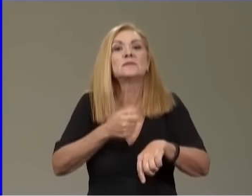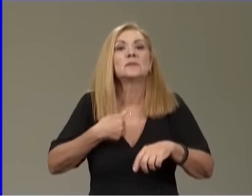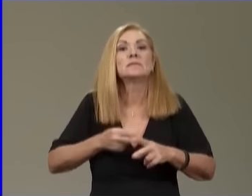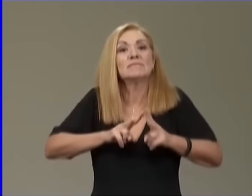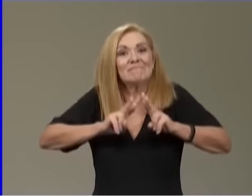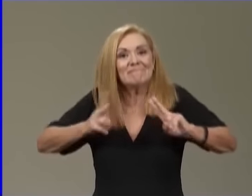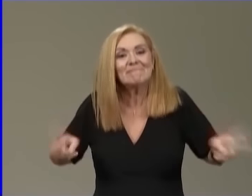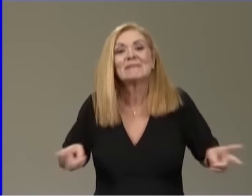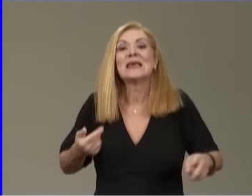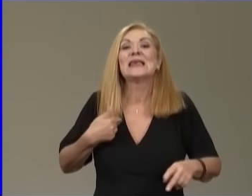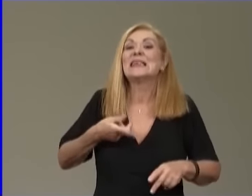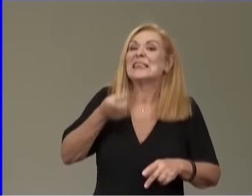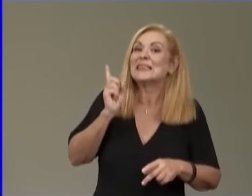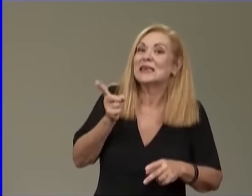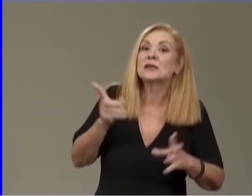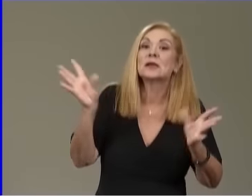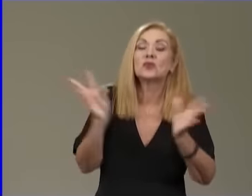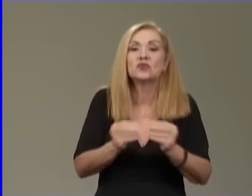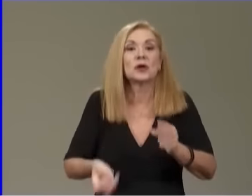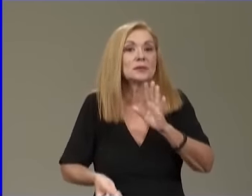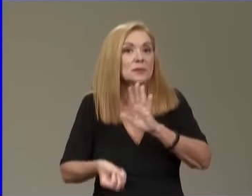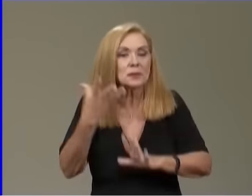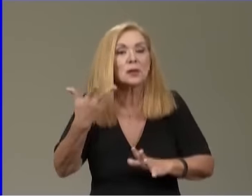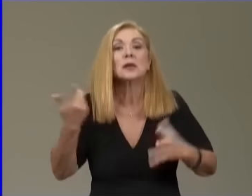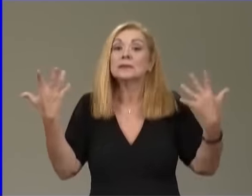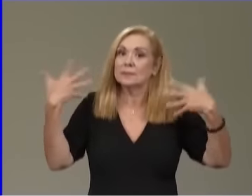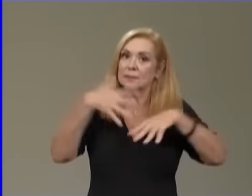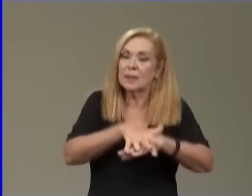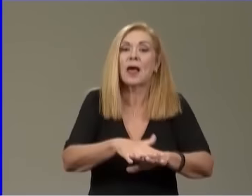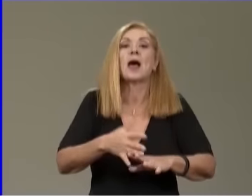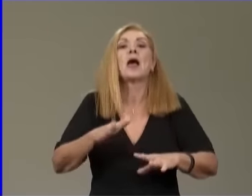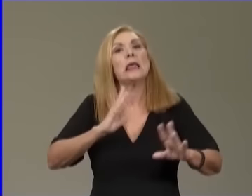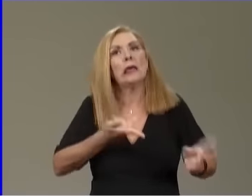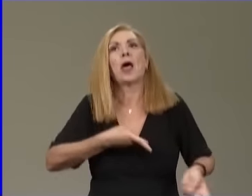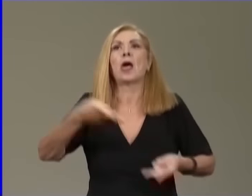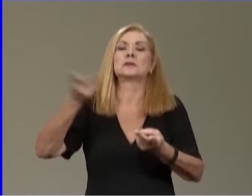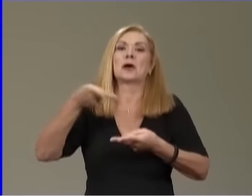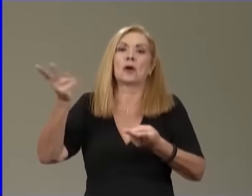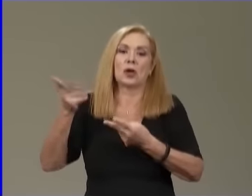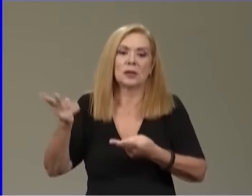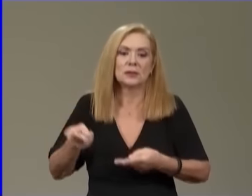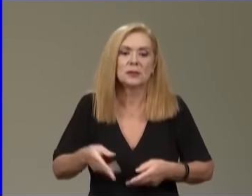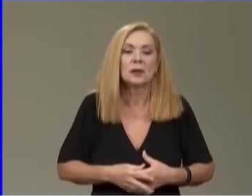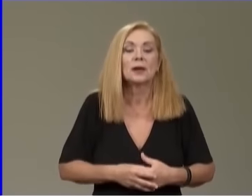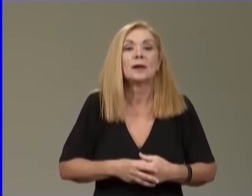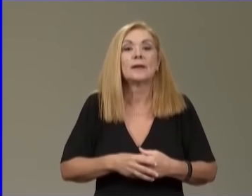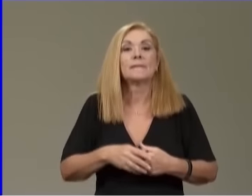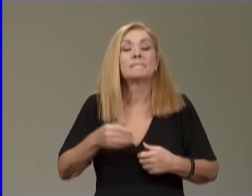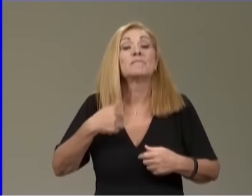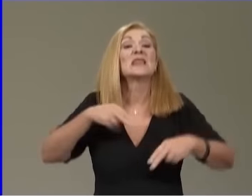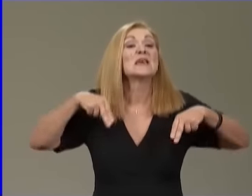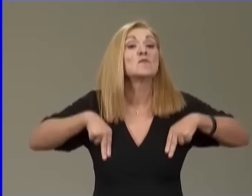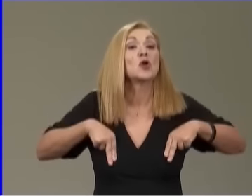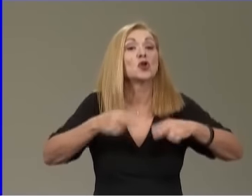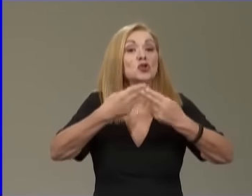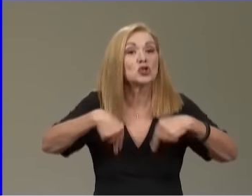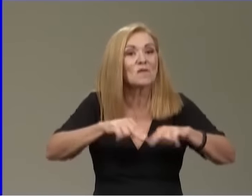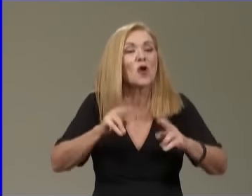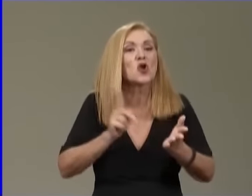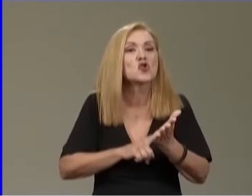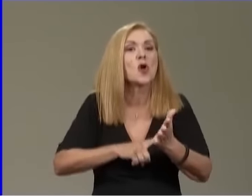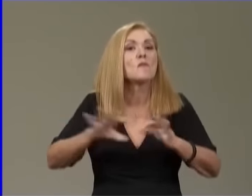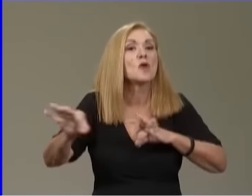τα κίνητρα για την καινοτομία της συγχωνεύσης επιχειρήσεων, της εξαγωγής. Εγκρίναμε ήδη στο Υπουργικό Συμβούλιο ένα σημαντικό